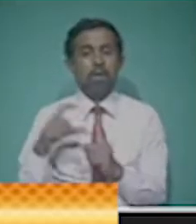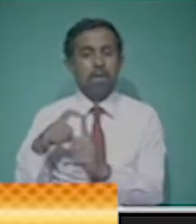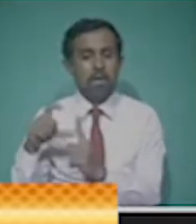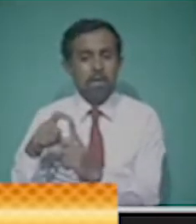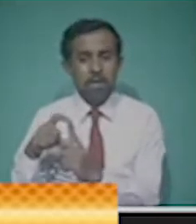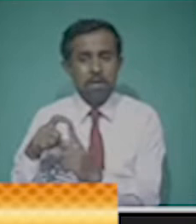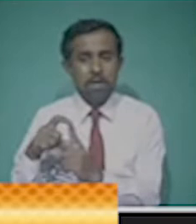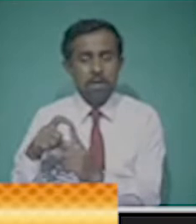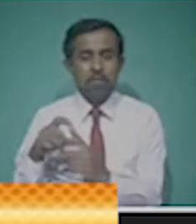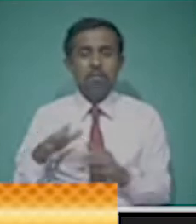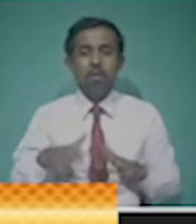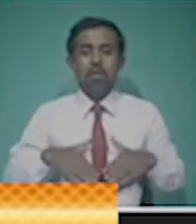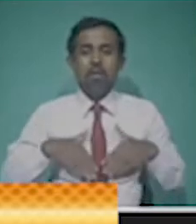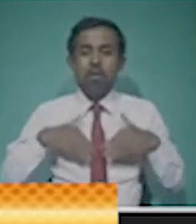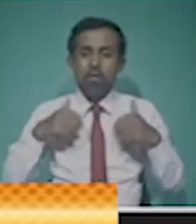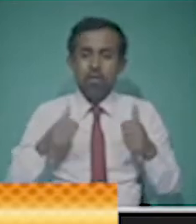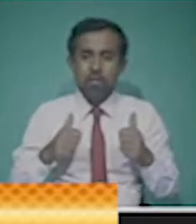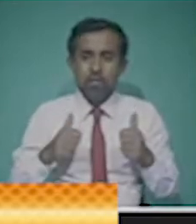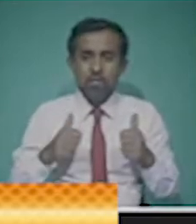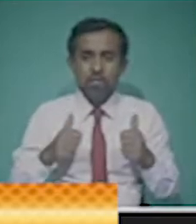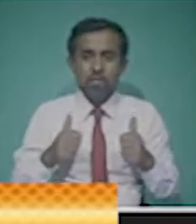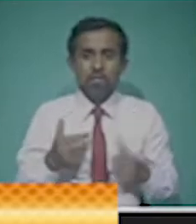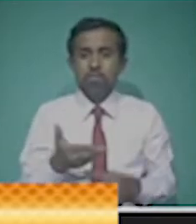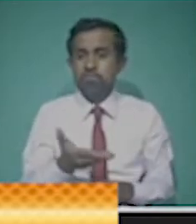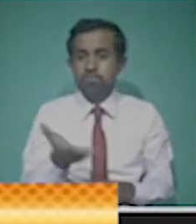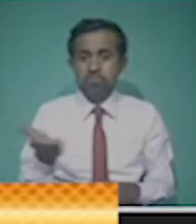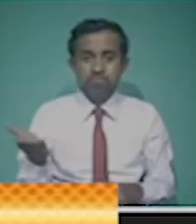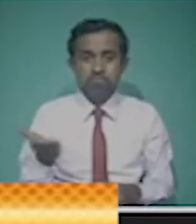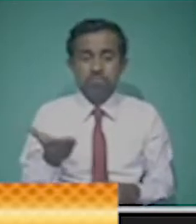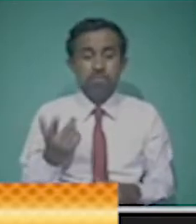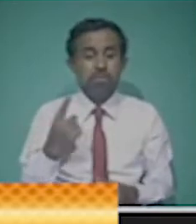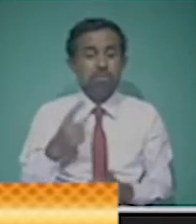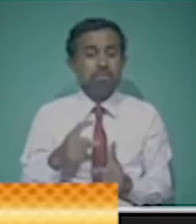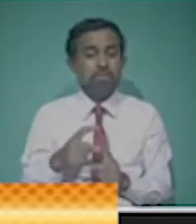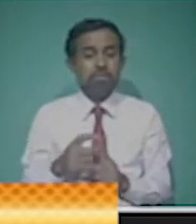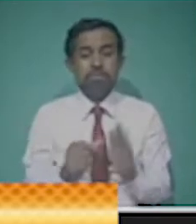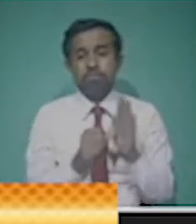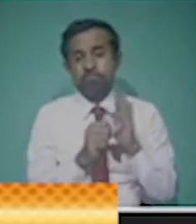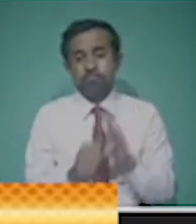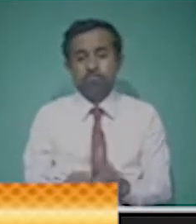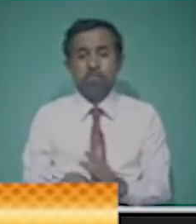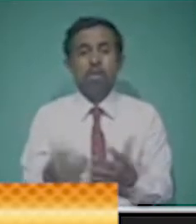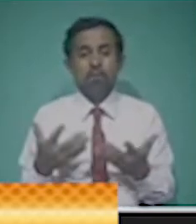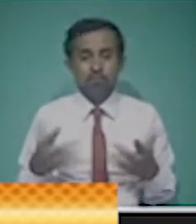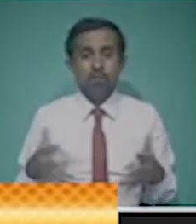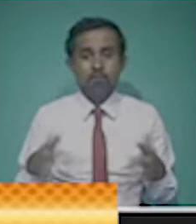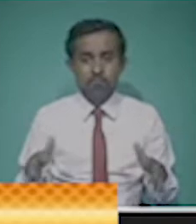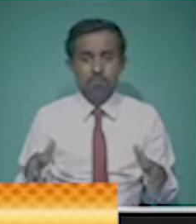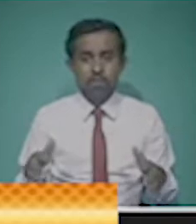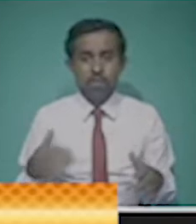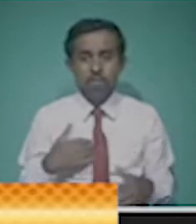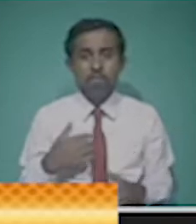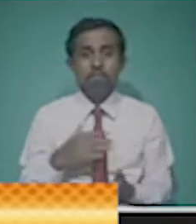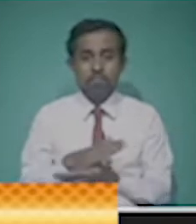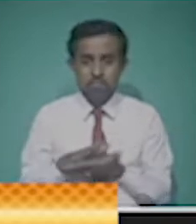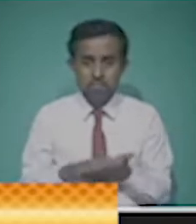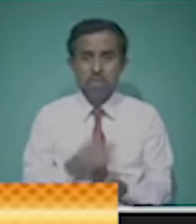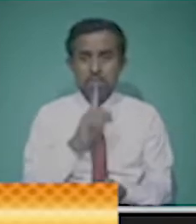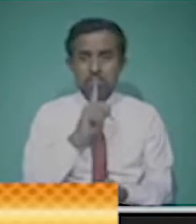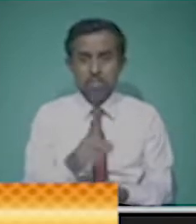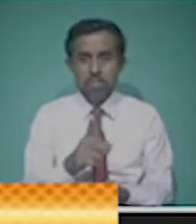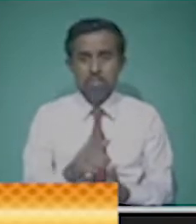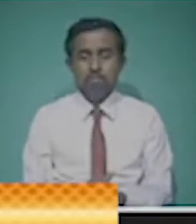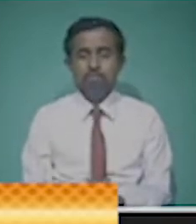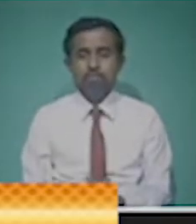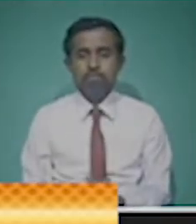குறைபாடு காணப்படுகிறது. போக்குவரத்து வசதிகள் இல்லை. குறிப்பாக கர்ப்பிணி தாய்மார்கள் வைத்தியசாலைக்கு செல்வதற்கு பல்வேறு சிரமங்களை எதிர்கொள்கிறார்கள். அதே போல சிறுவர்கள்